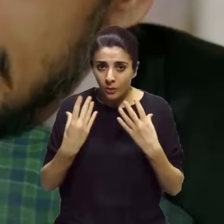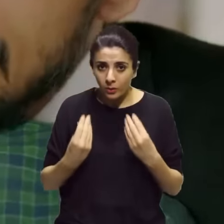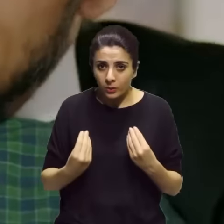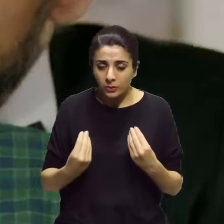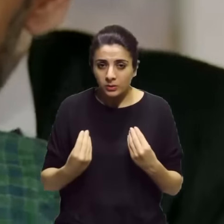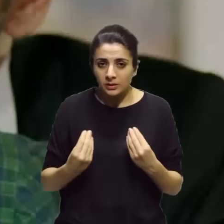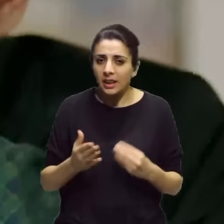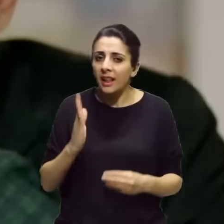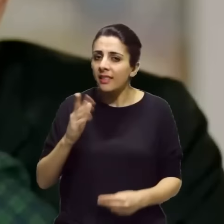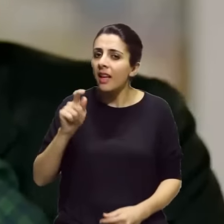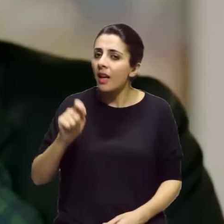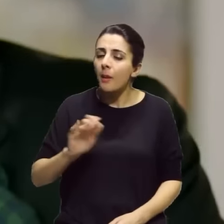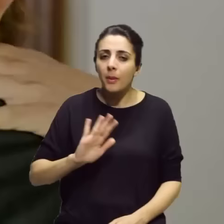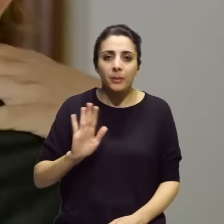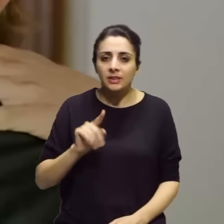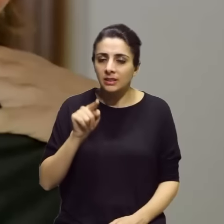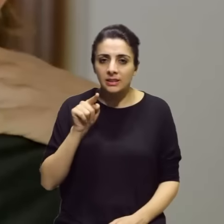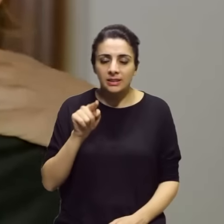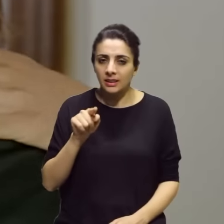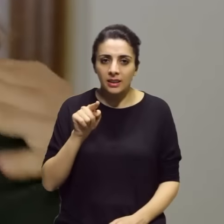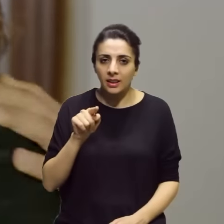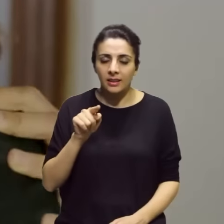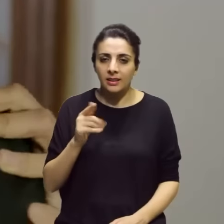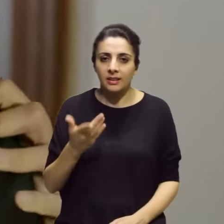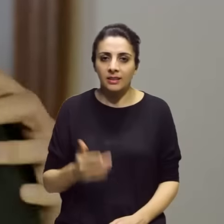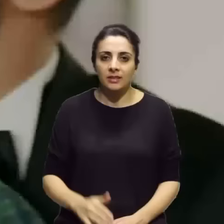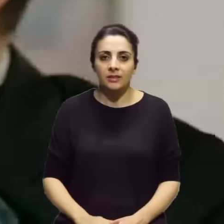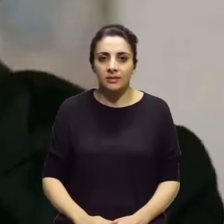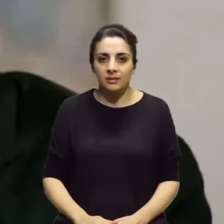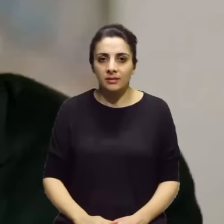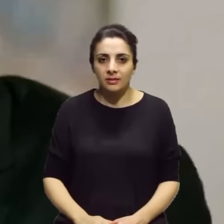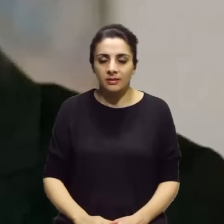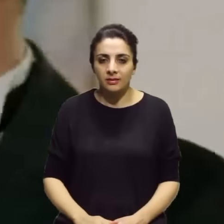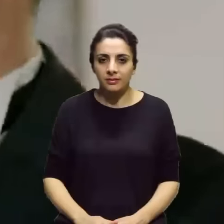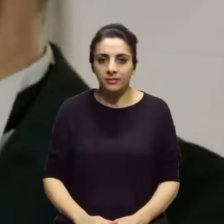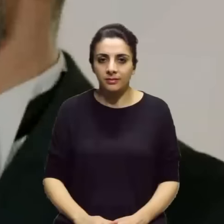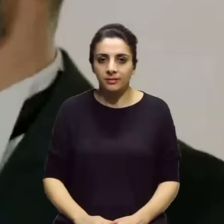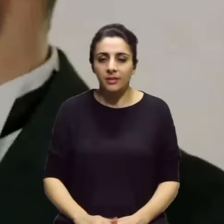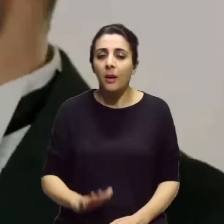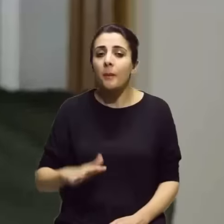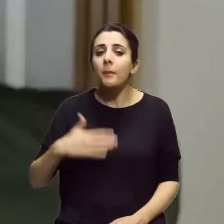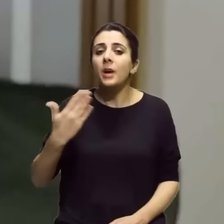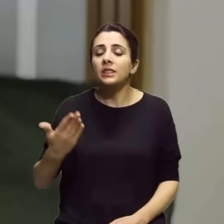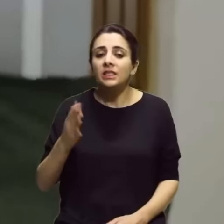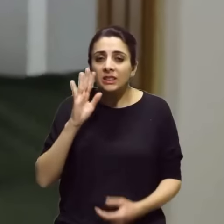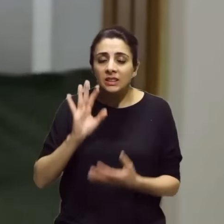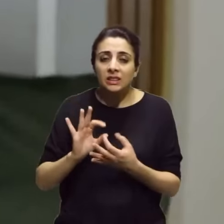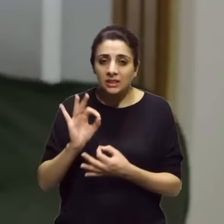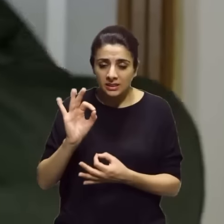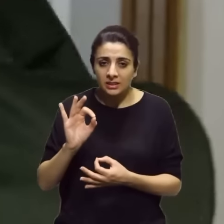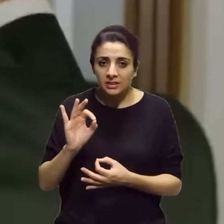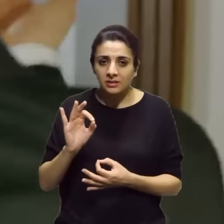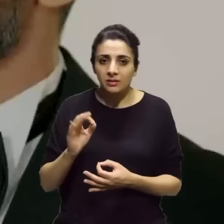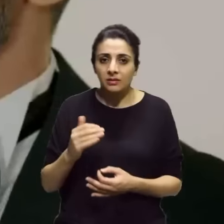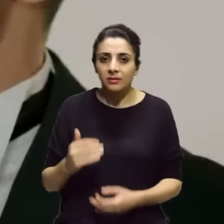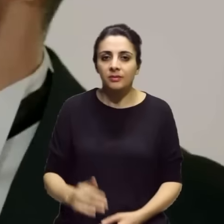kokusunu içine çekiyorlar. Masar öpüp ayrıldı. Reyhan